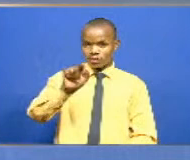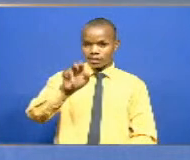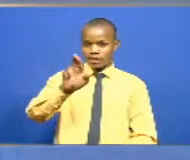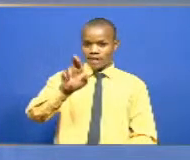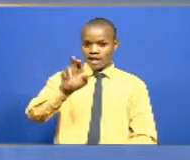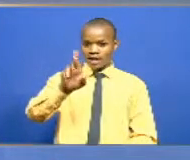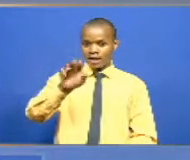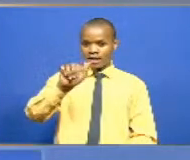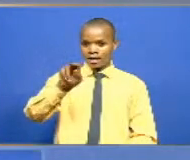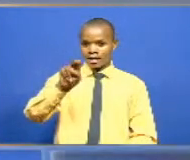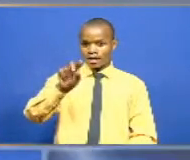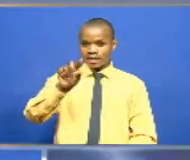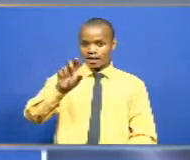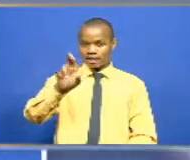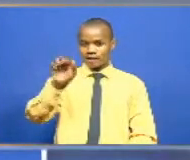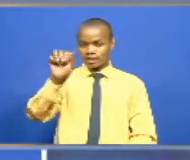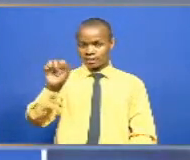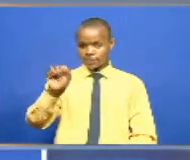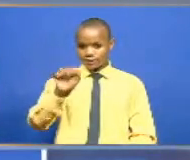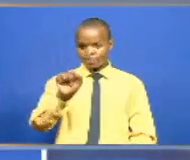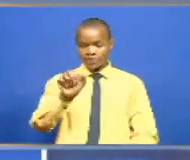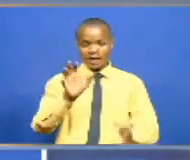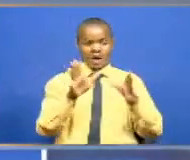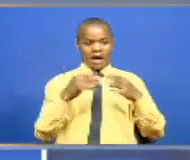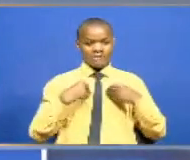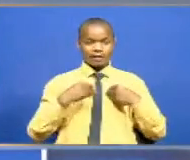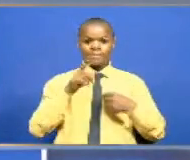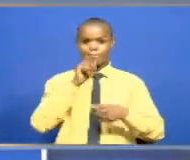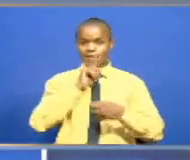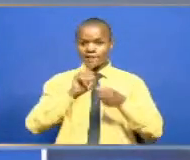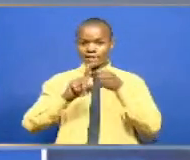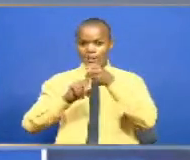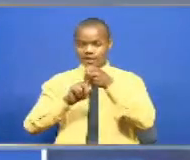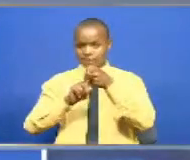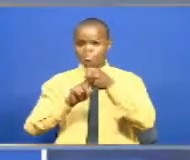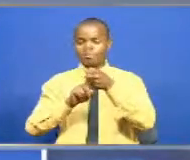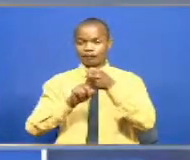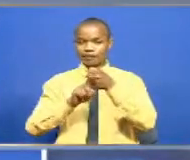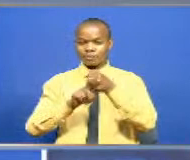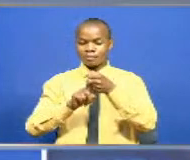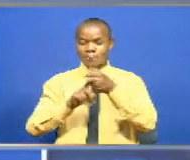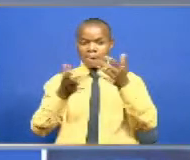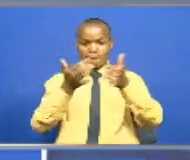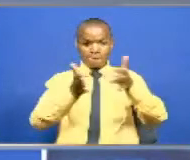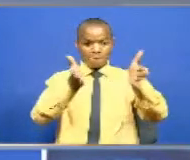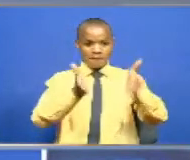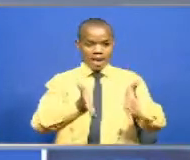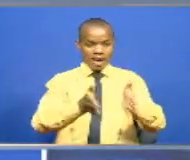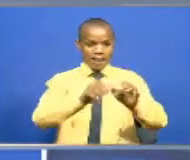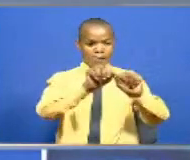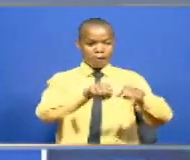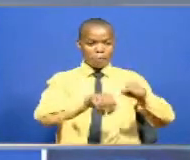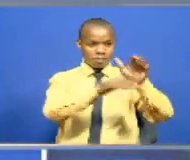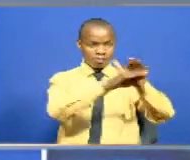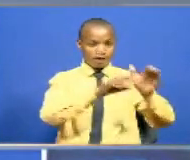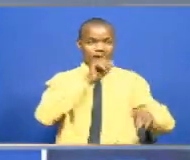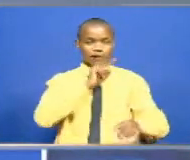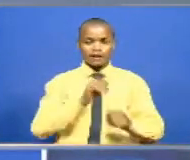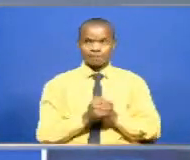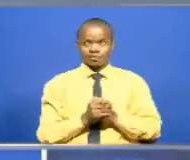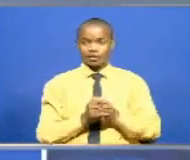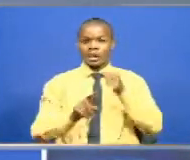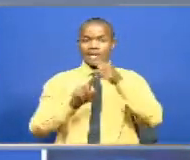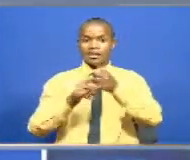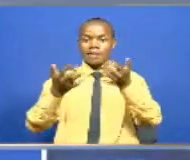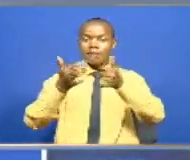nchini imewaruhusu wachezaji 6 kuondoka huku ikiendelea kuimarisha kikosi chake msimu huu. Wachezaji hao ni